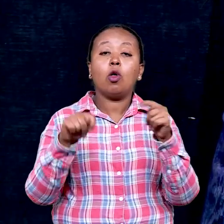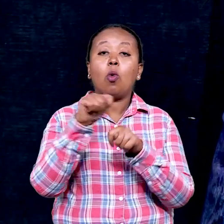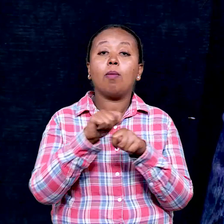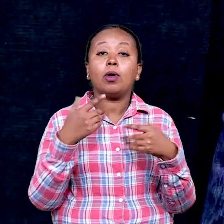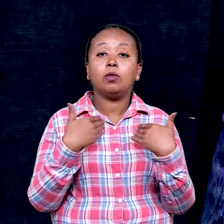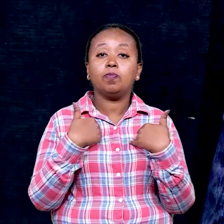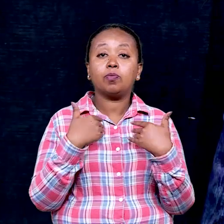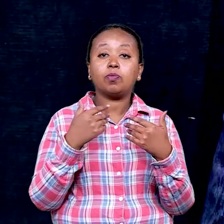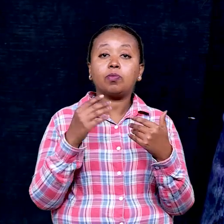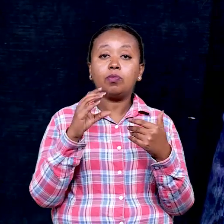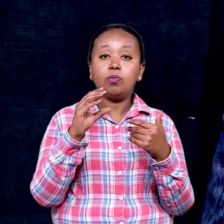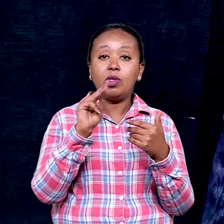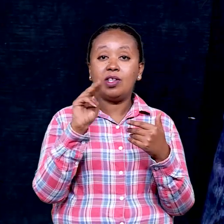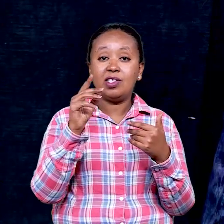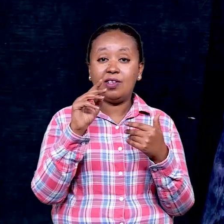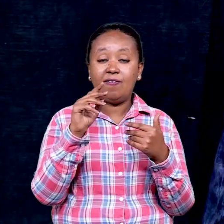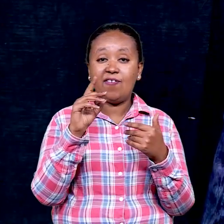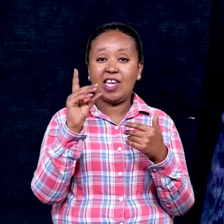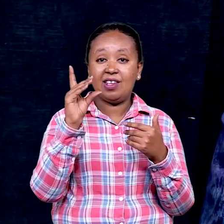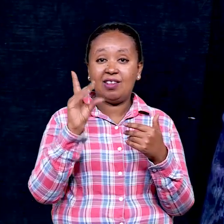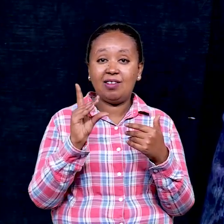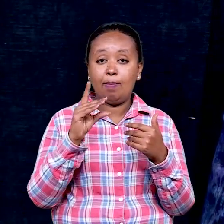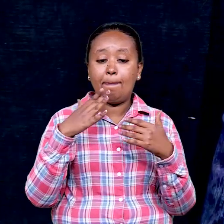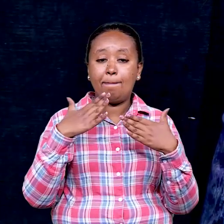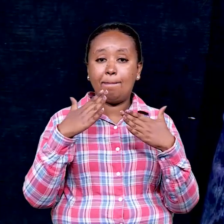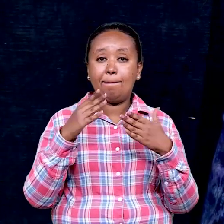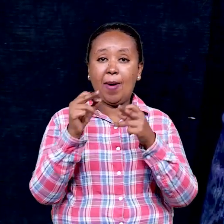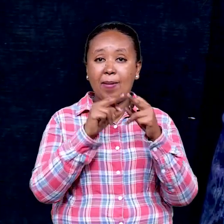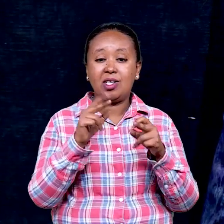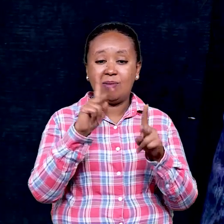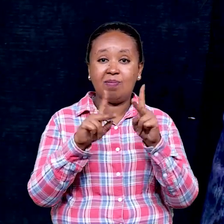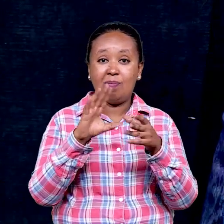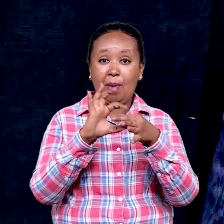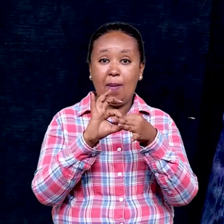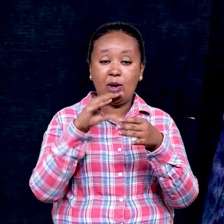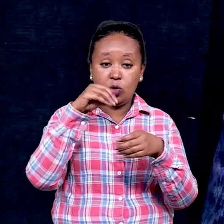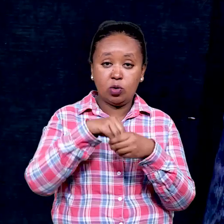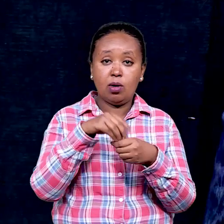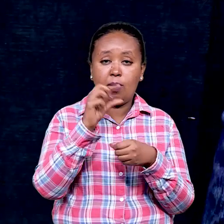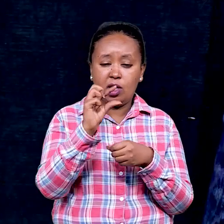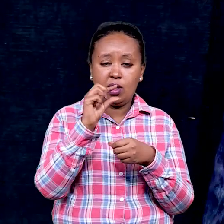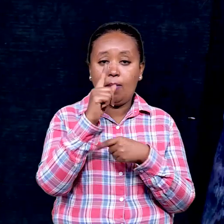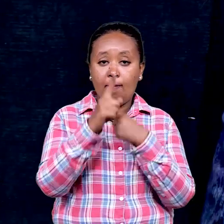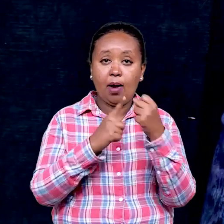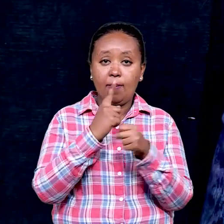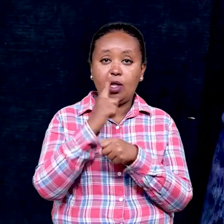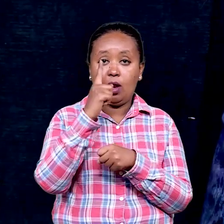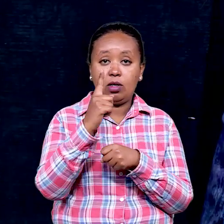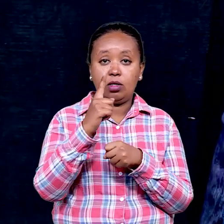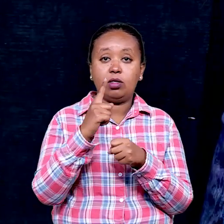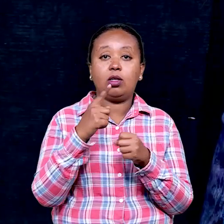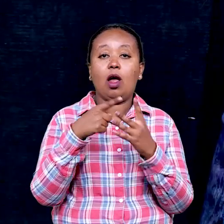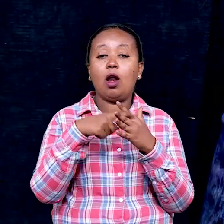ተቋምም አለ። የሲቪክ ማህበረሰብ ድርጅቶች ባለስልጣን አለ። እሱ ቢያንስ በአመት አንድ